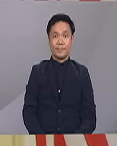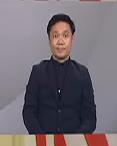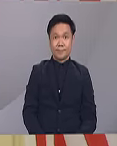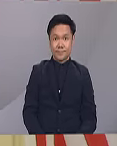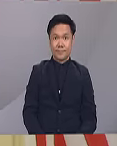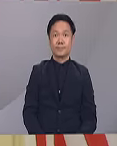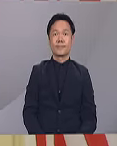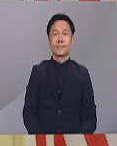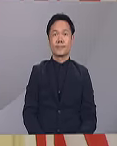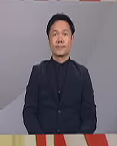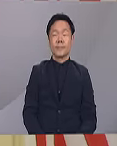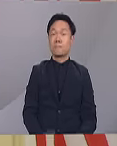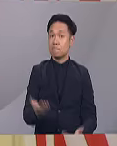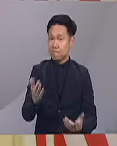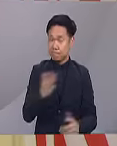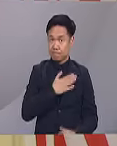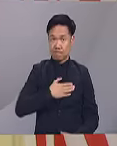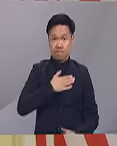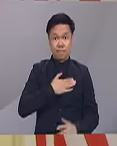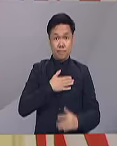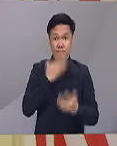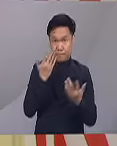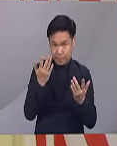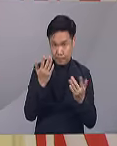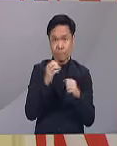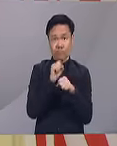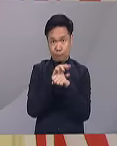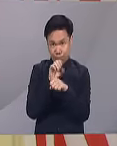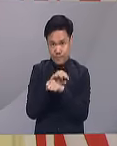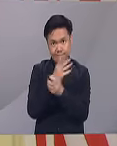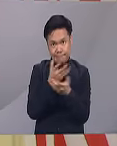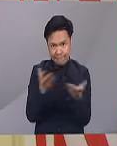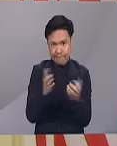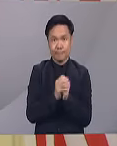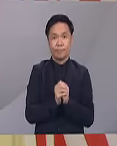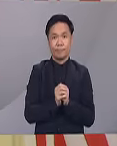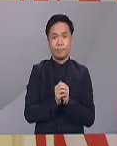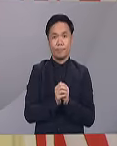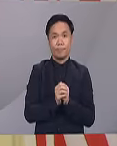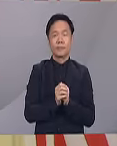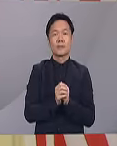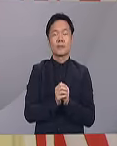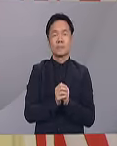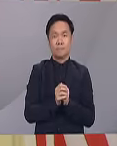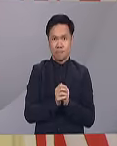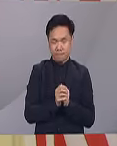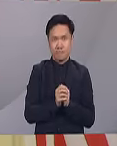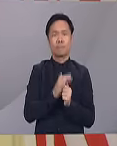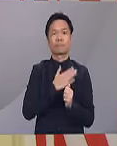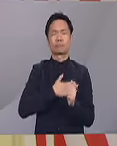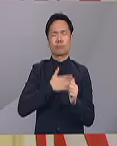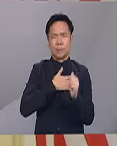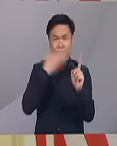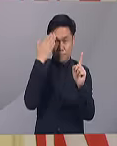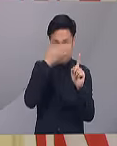sekali lagi saya ingin ingatkan bahawa supaya semua rakyat mematuhi setiap SOP